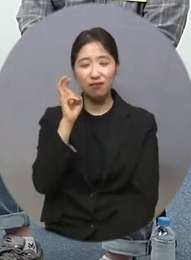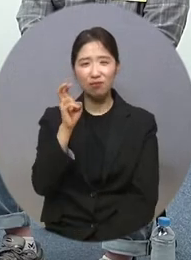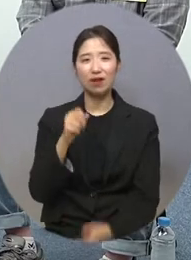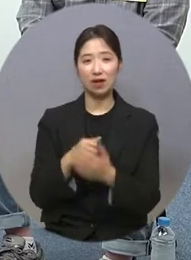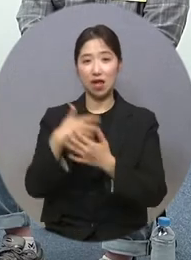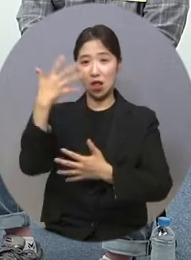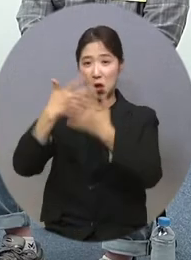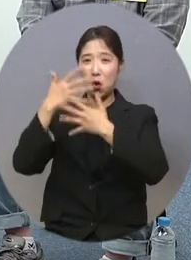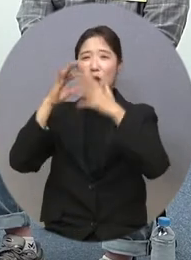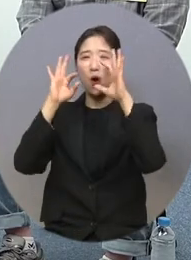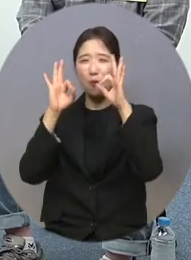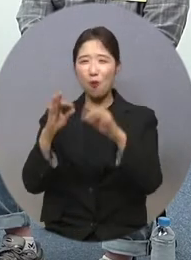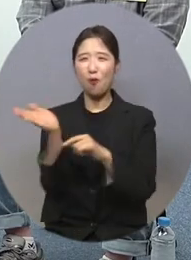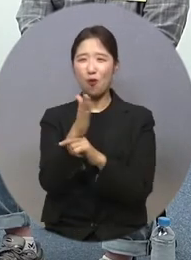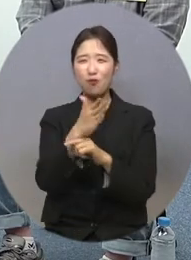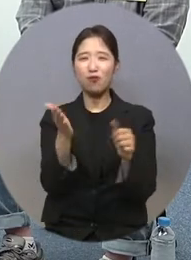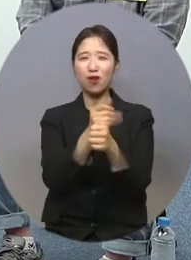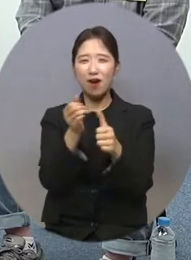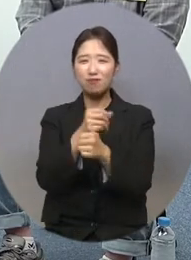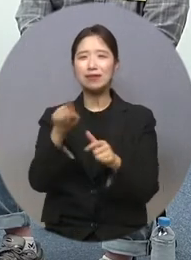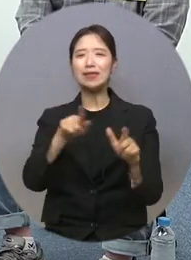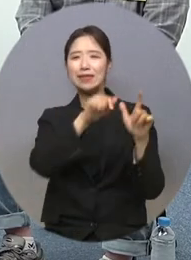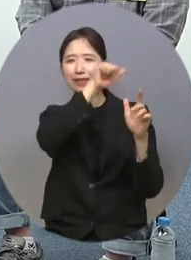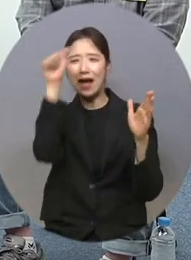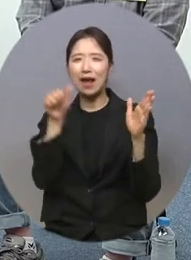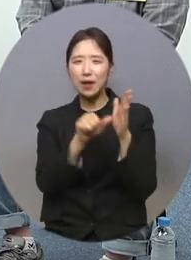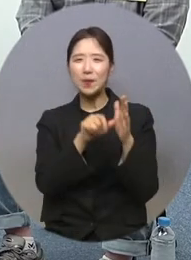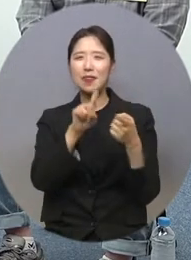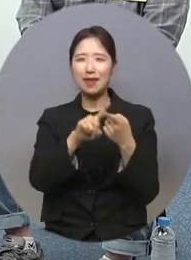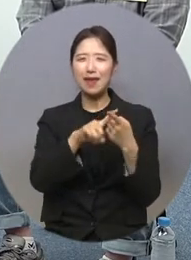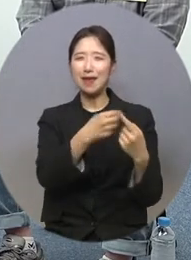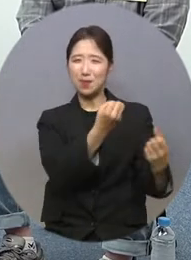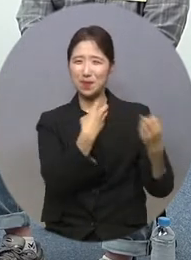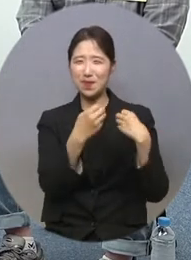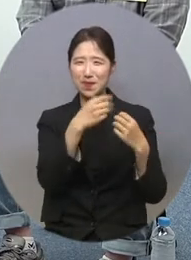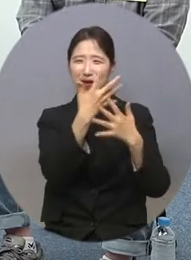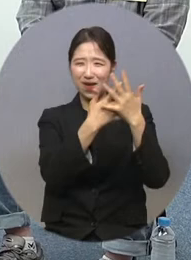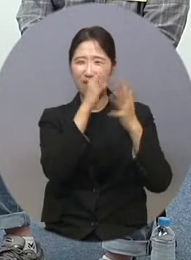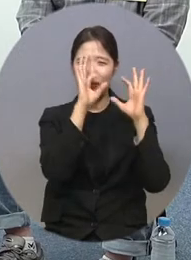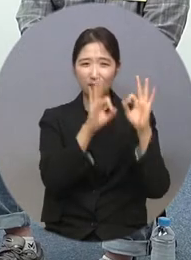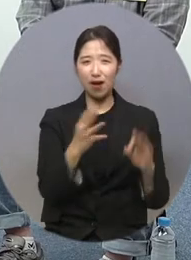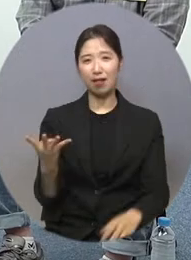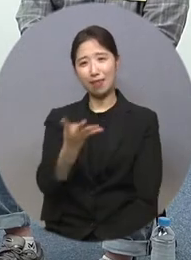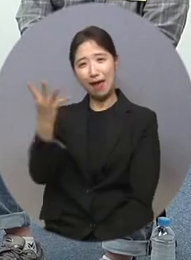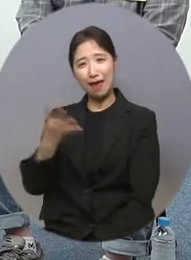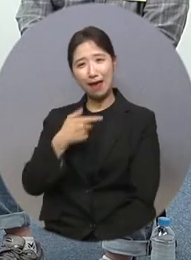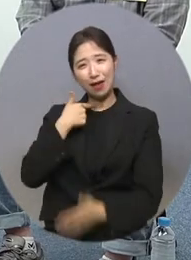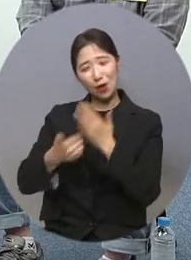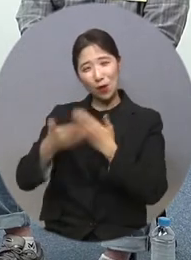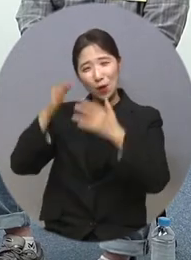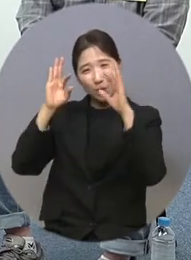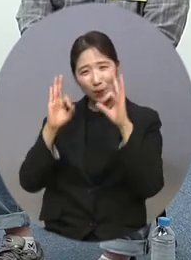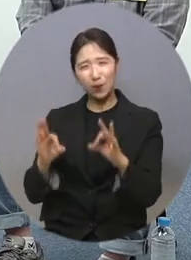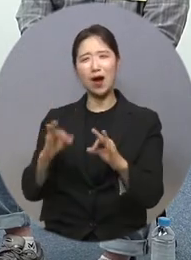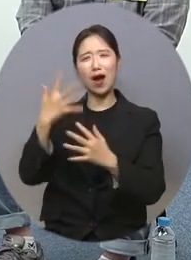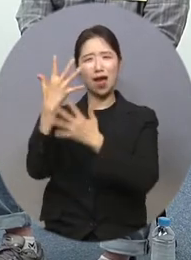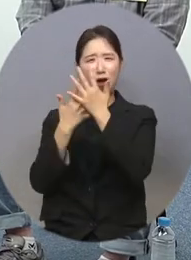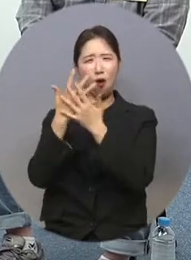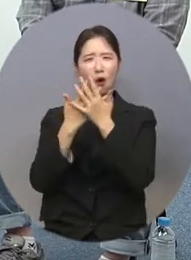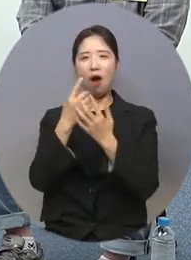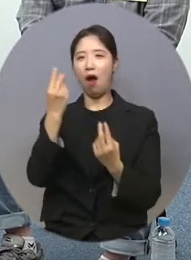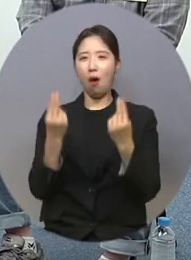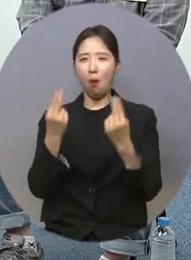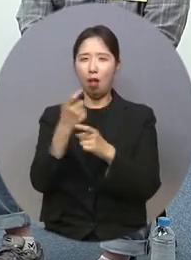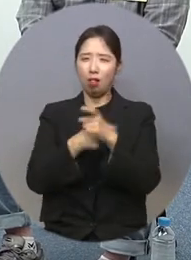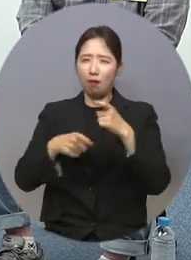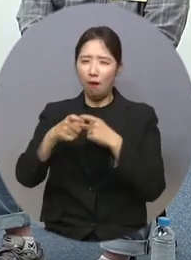이제 어부로서의 삶에 대한 것만 나오지만 우리 네 분의 경험만 해도 영화보다 더 풍부한 그런 게 있지 않으셨나 그런 생각이